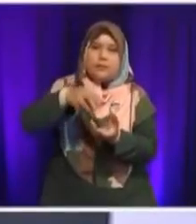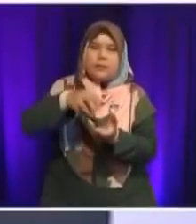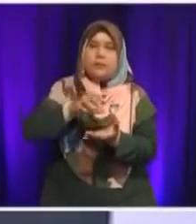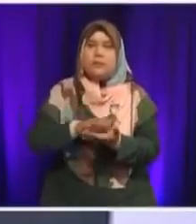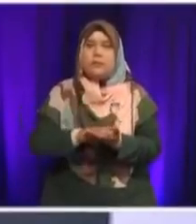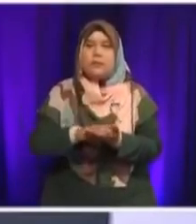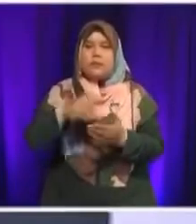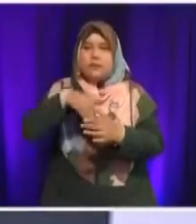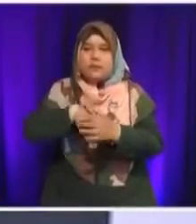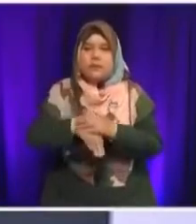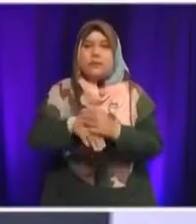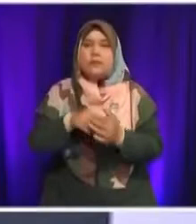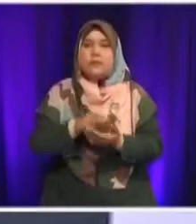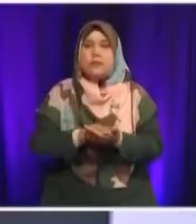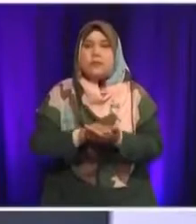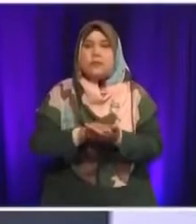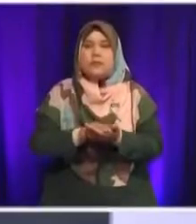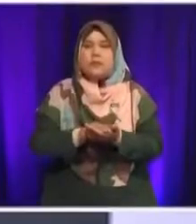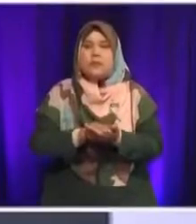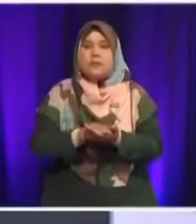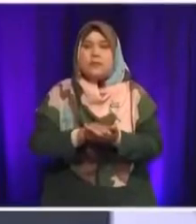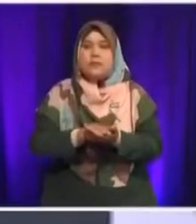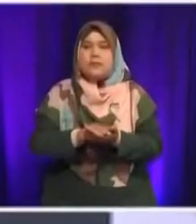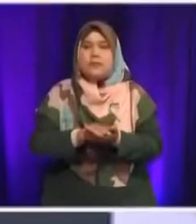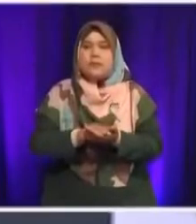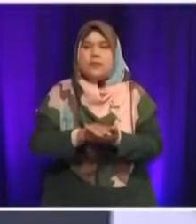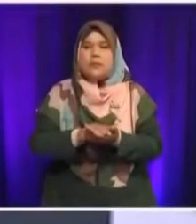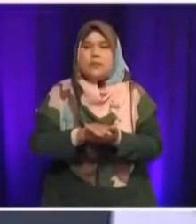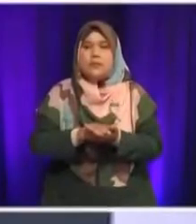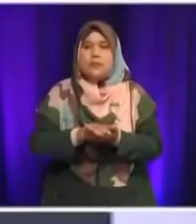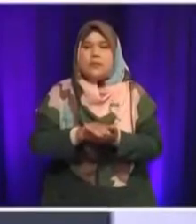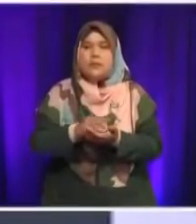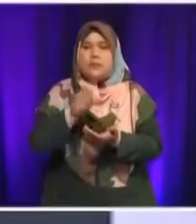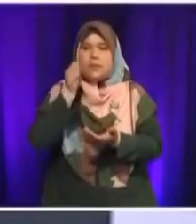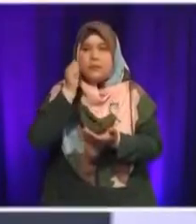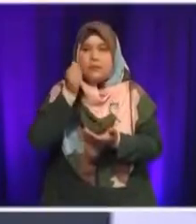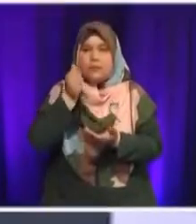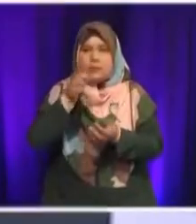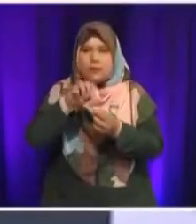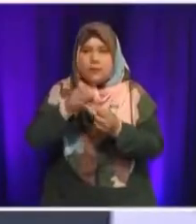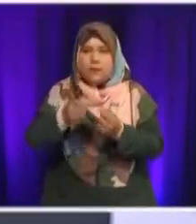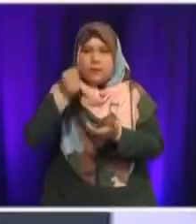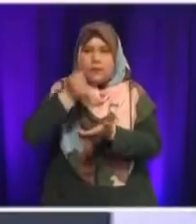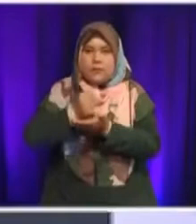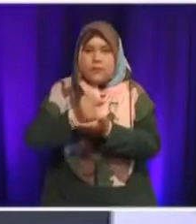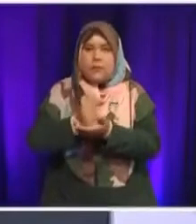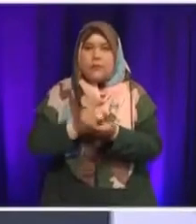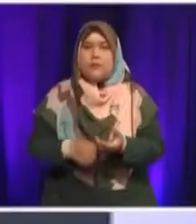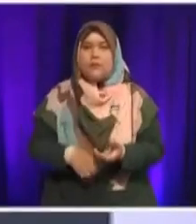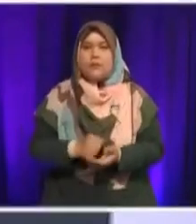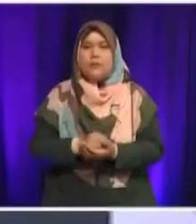Amali tersebut sebagai contoh nak menimbang kacang badam yang telah dihancurkan